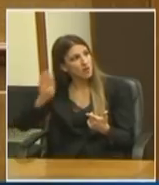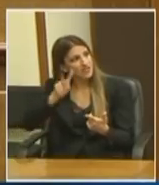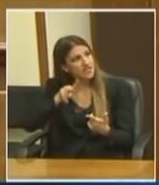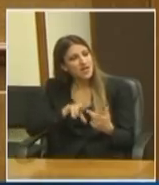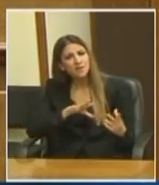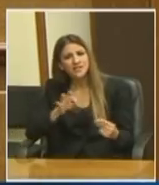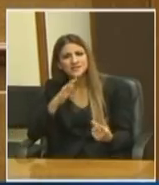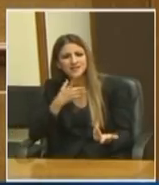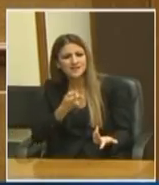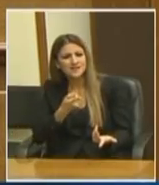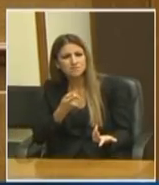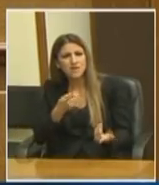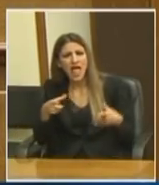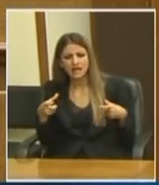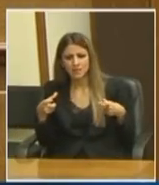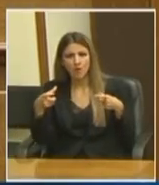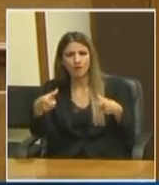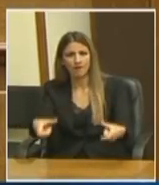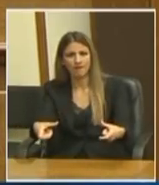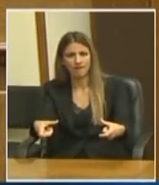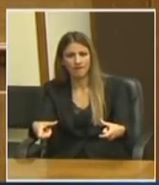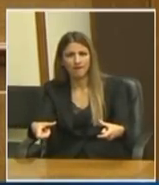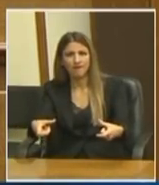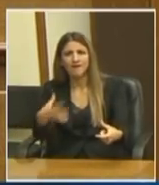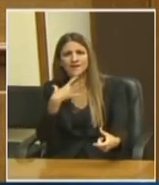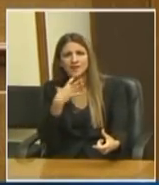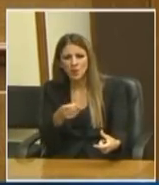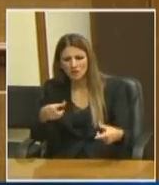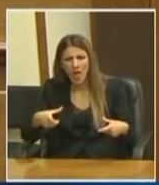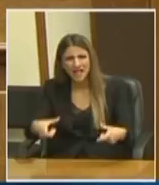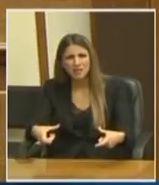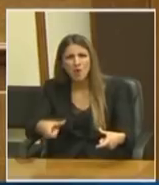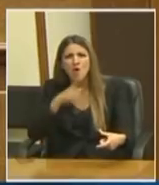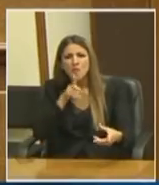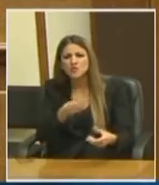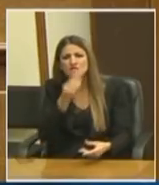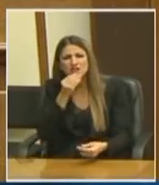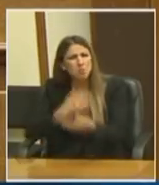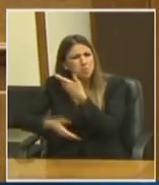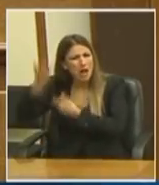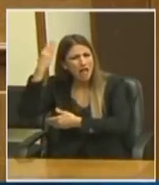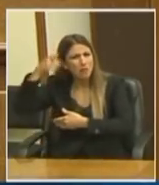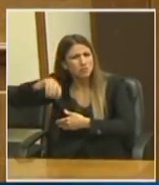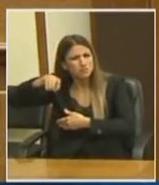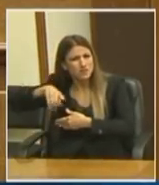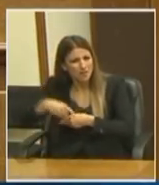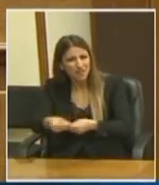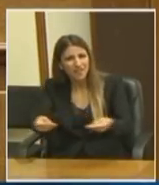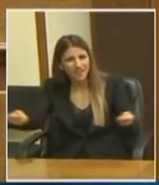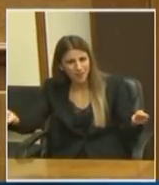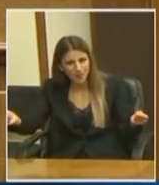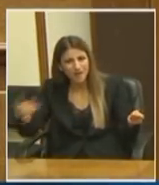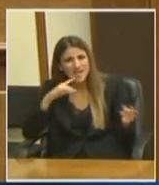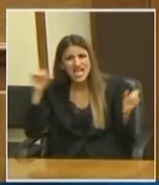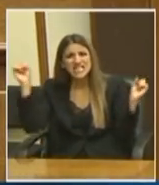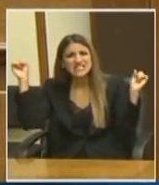φέρνουν ένα κρύο πιάτο που έχει χαλάσει και το σερβίρουν σε ένα εστιατόριο, νομίζοντας ότι εκεί σερβίρεται σαν νός. Το θέμα στη συμφωνία που